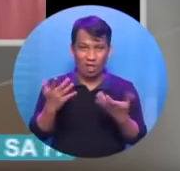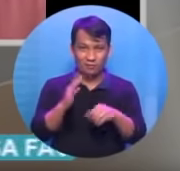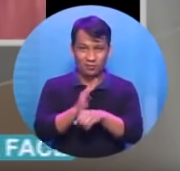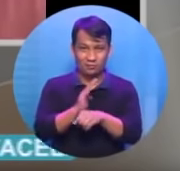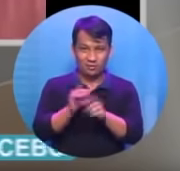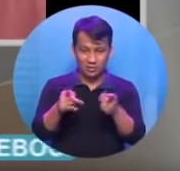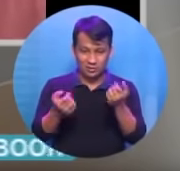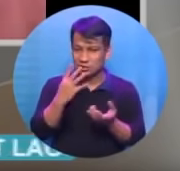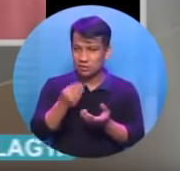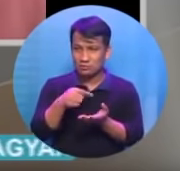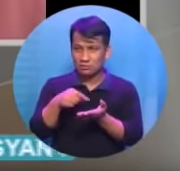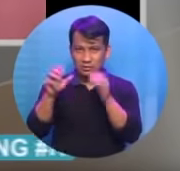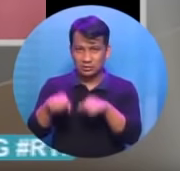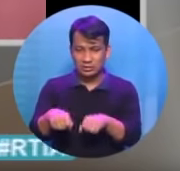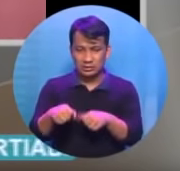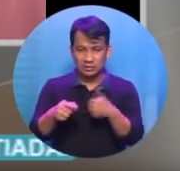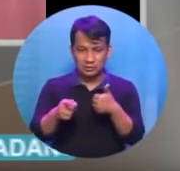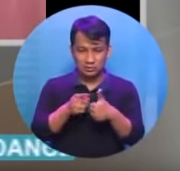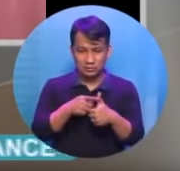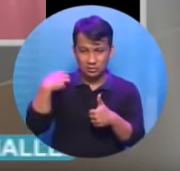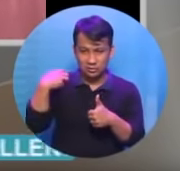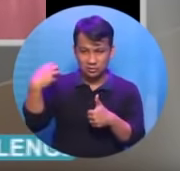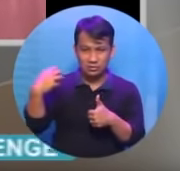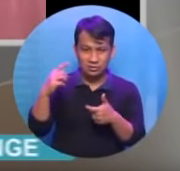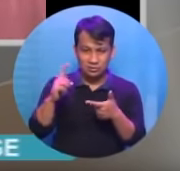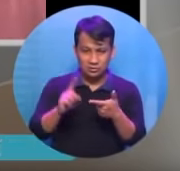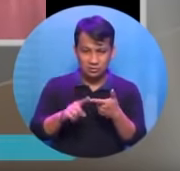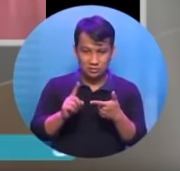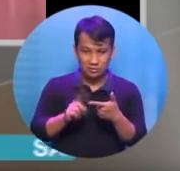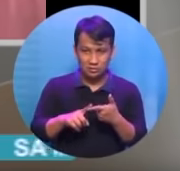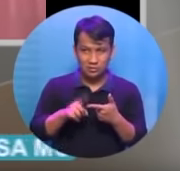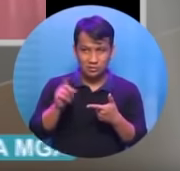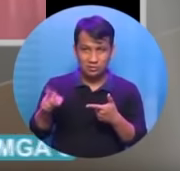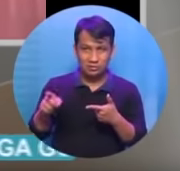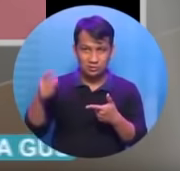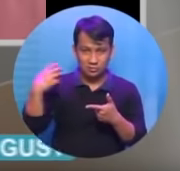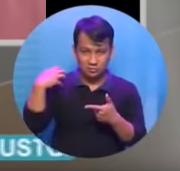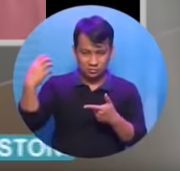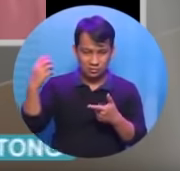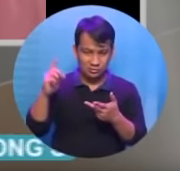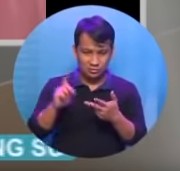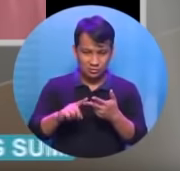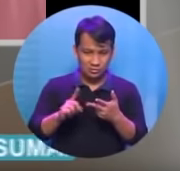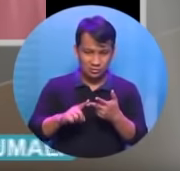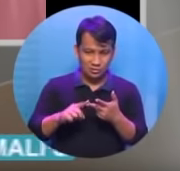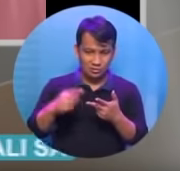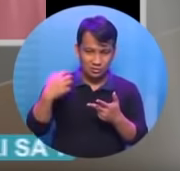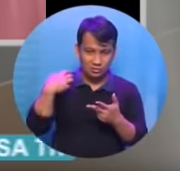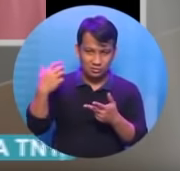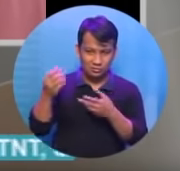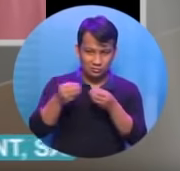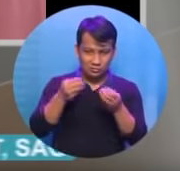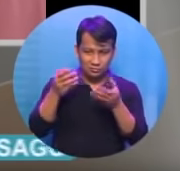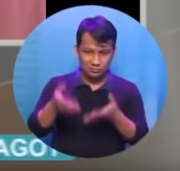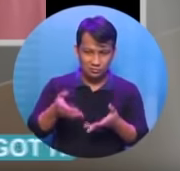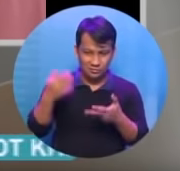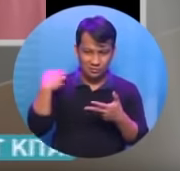sa nakumpiskang lisensya? A, si amo ba? B, o si amo? Or C, si operator na